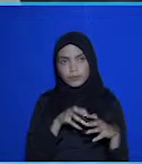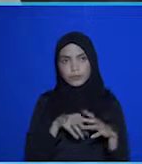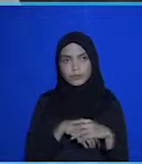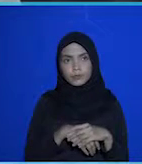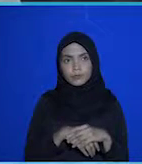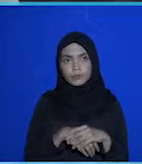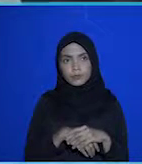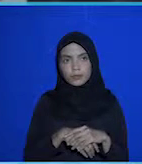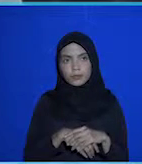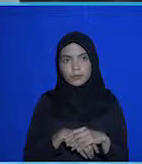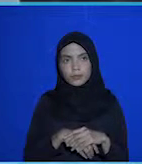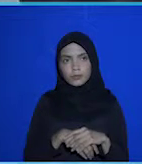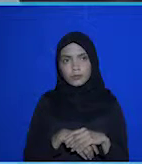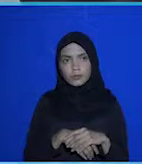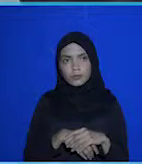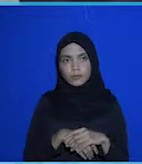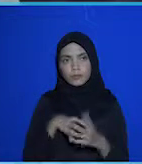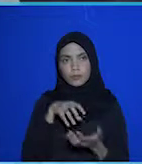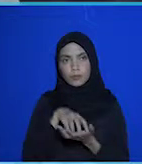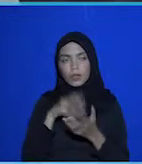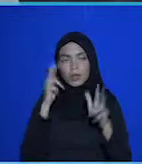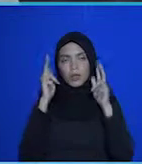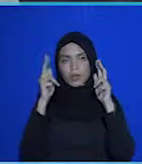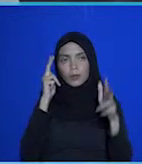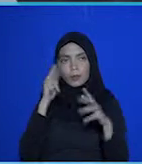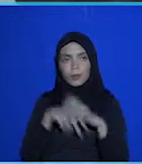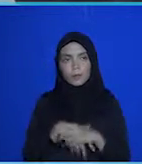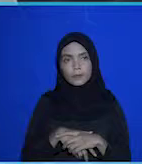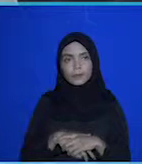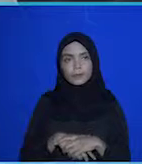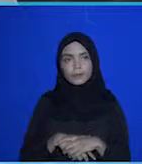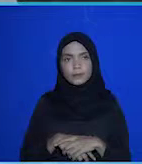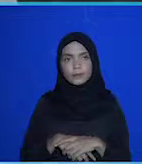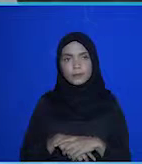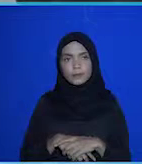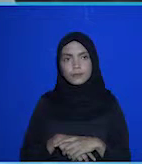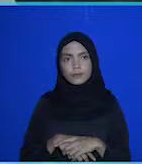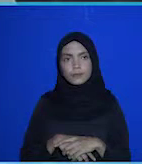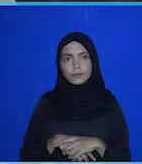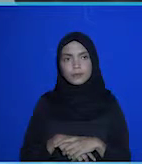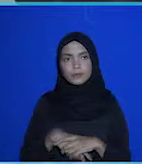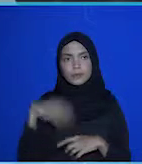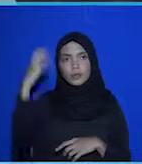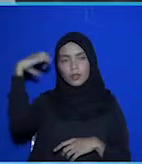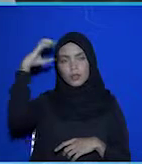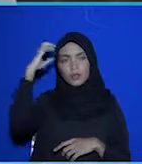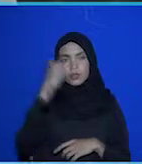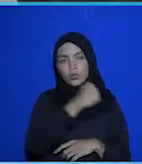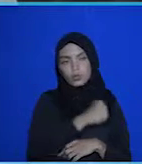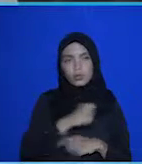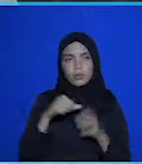bumi di NTB. Jadi kemudian Dirjen Bencanasos tentu dibantu oleh unsur-unsur lain, Direktorat Jenderal yang